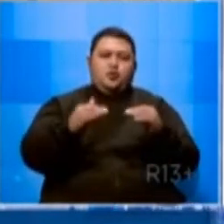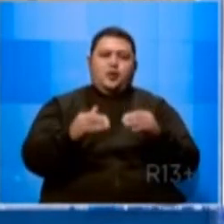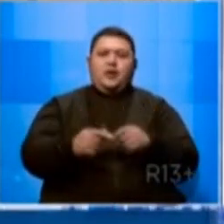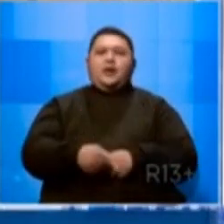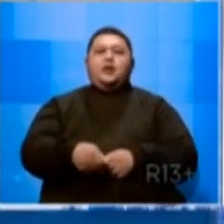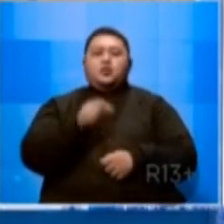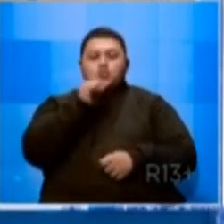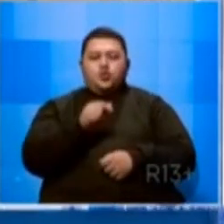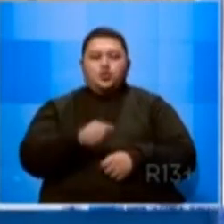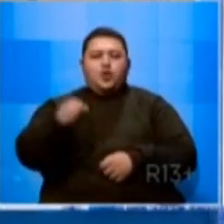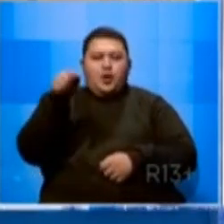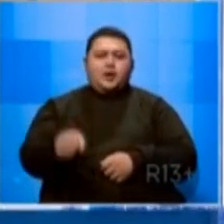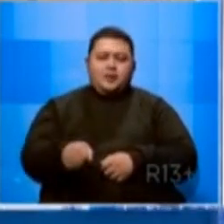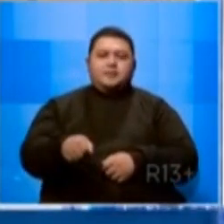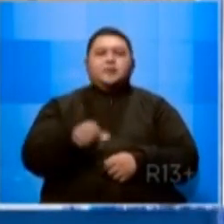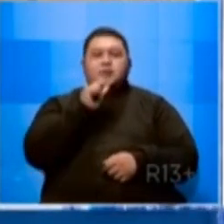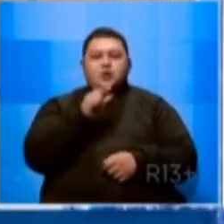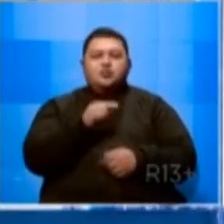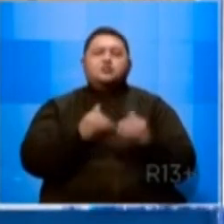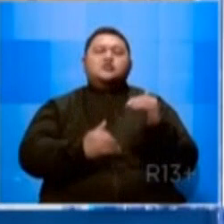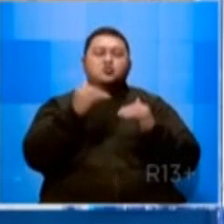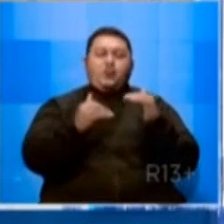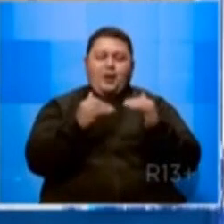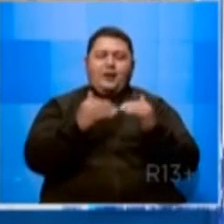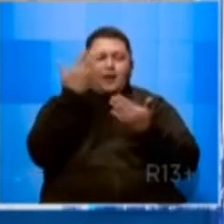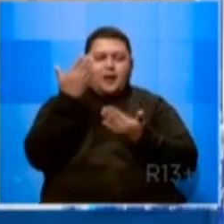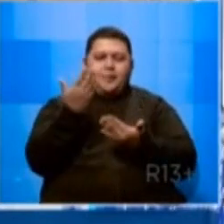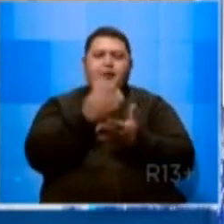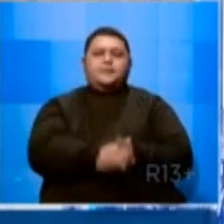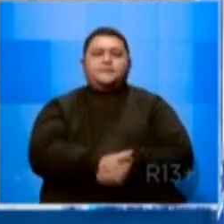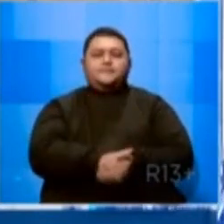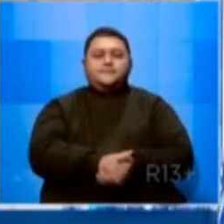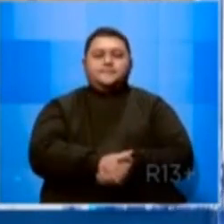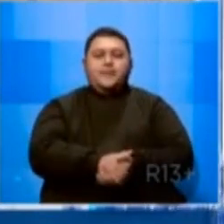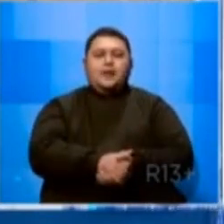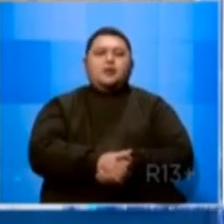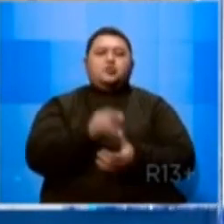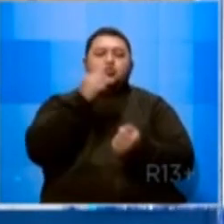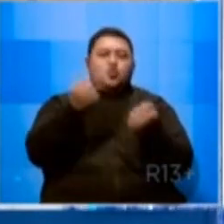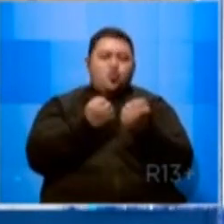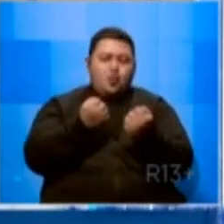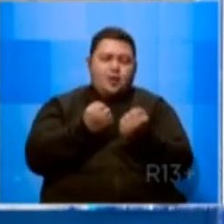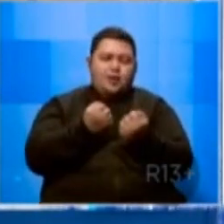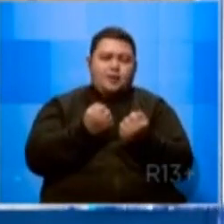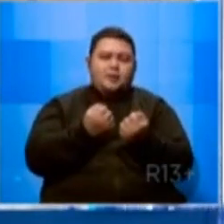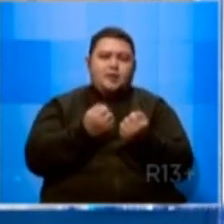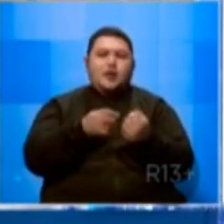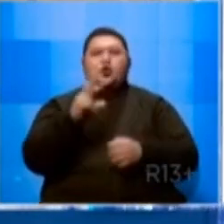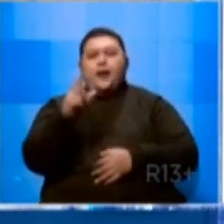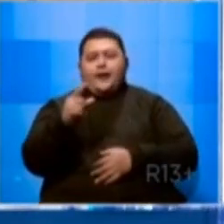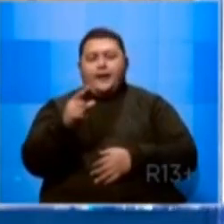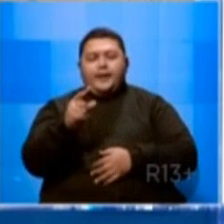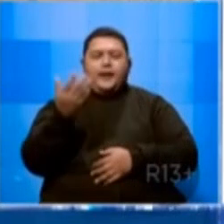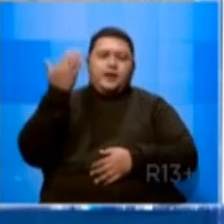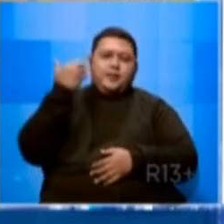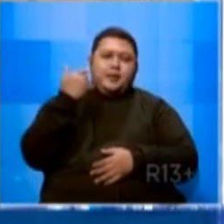itu memvonis hukum nun mati itu sesuai harapan kemudian terhadap kuat Ma'ruf maupun RR yang